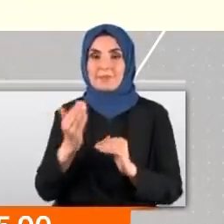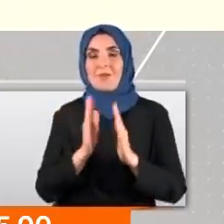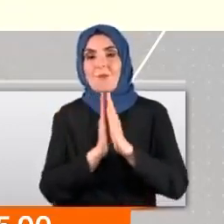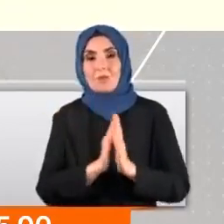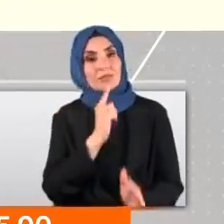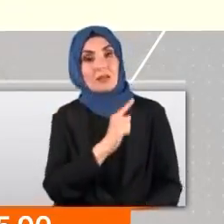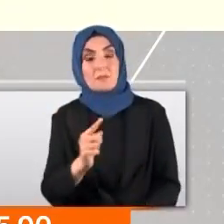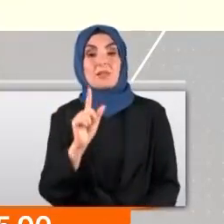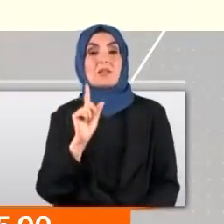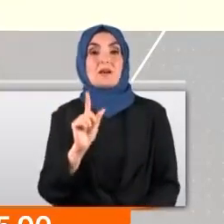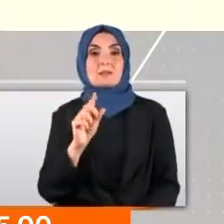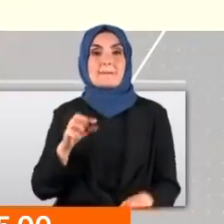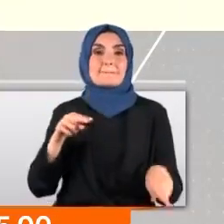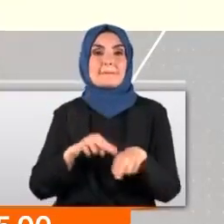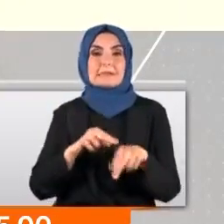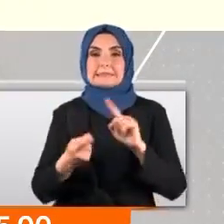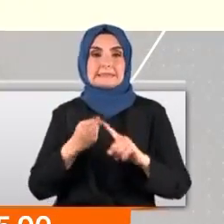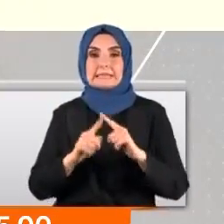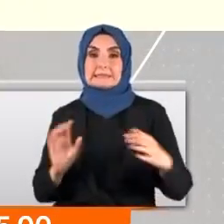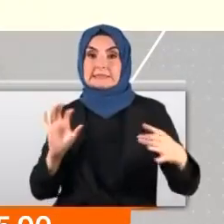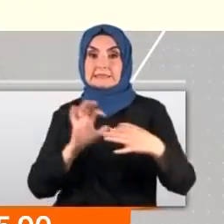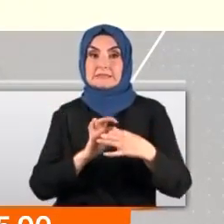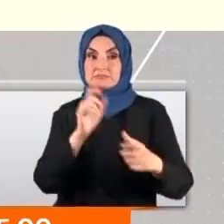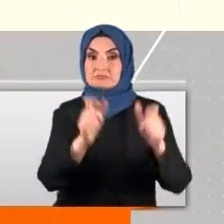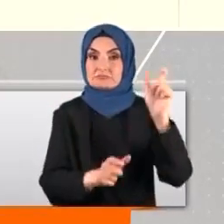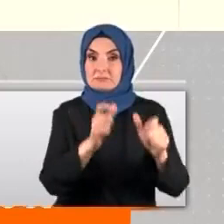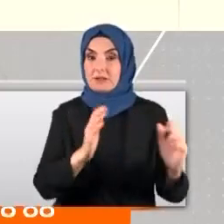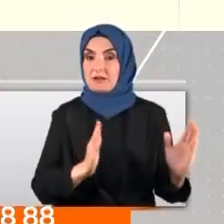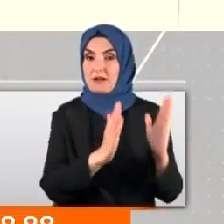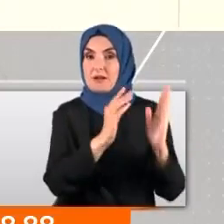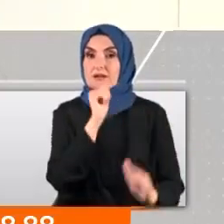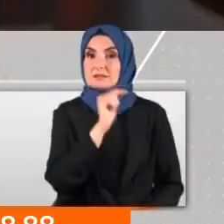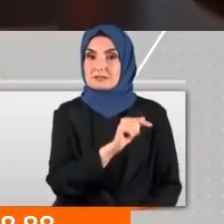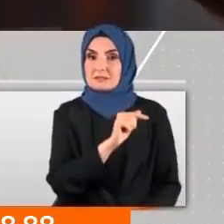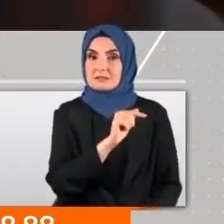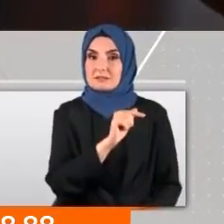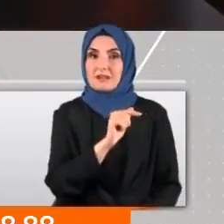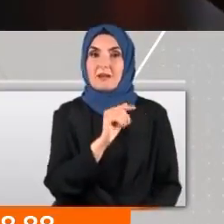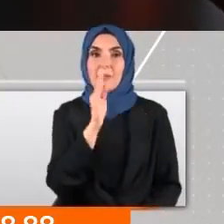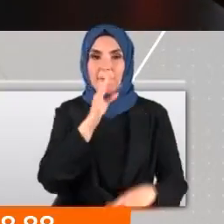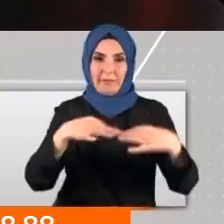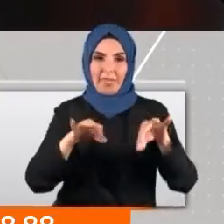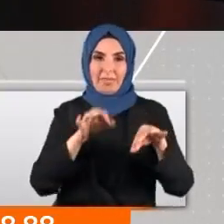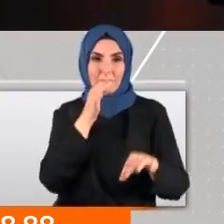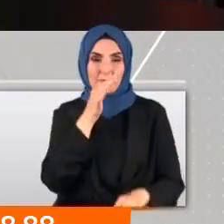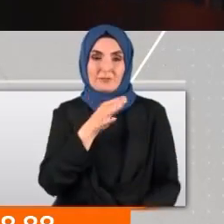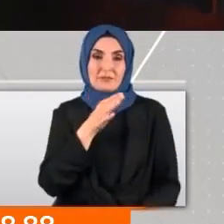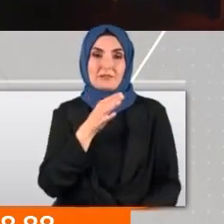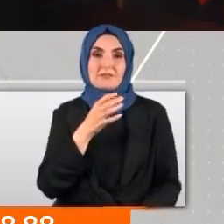siyasi uzantıları karşısında kağıttan kaplana dönüşüyor. Bay Kemal,